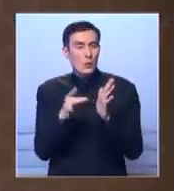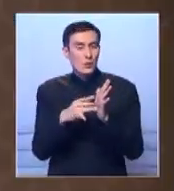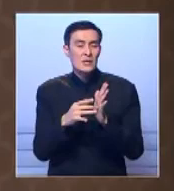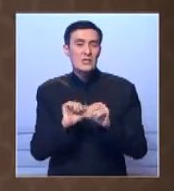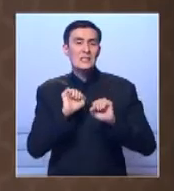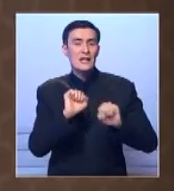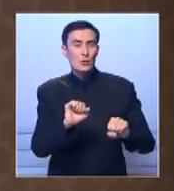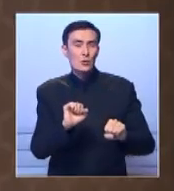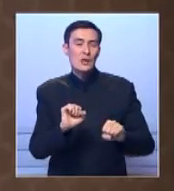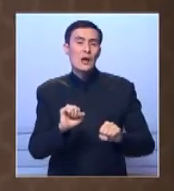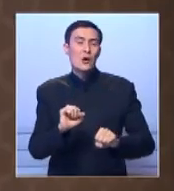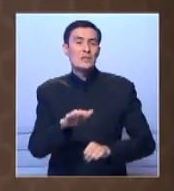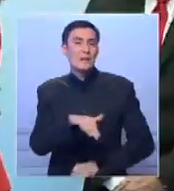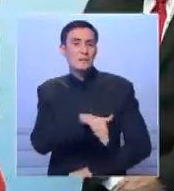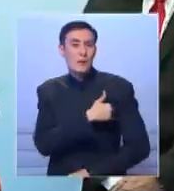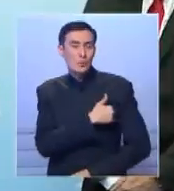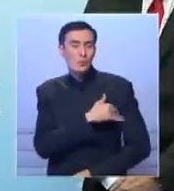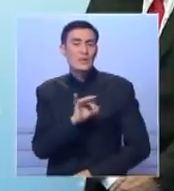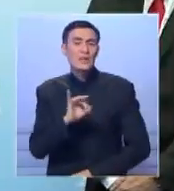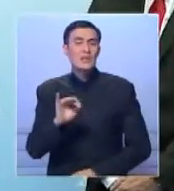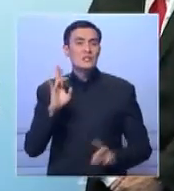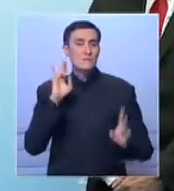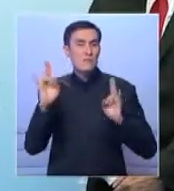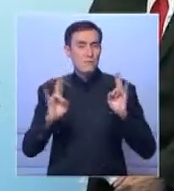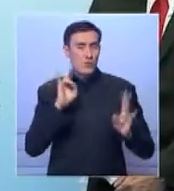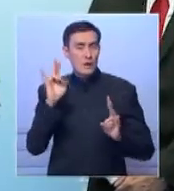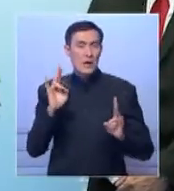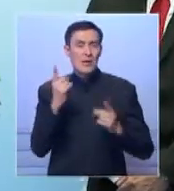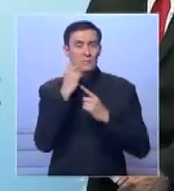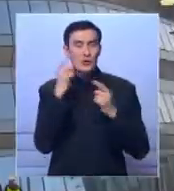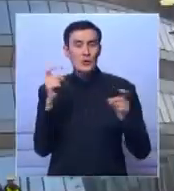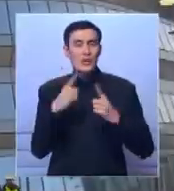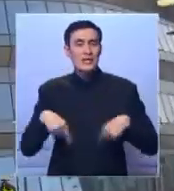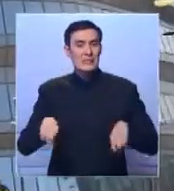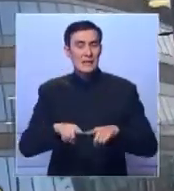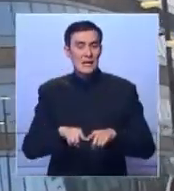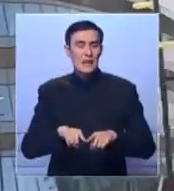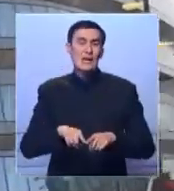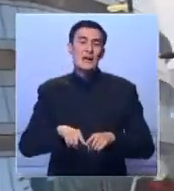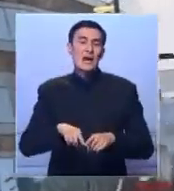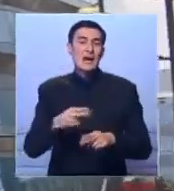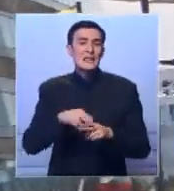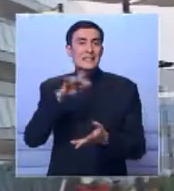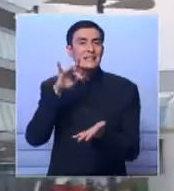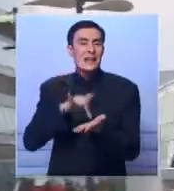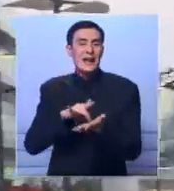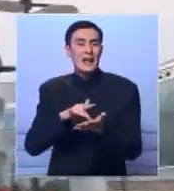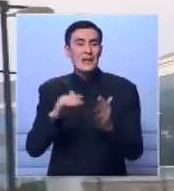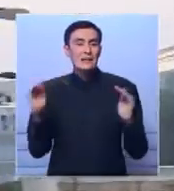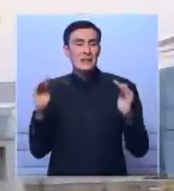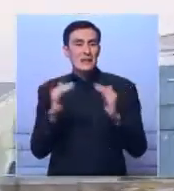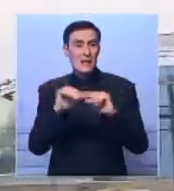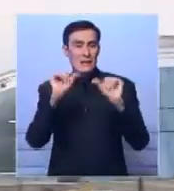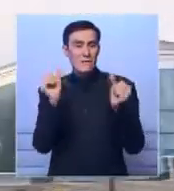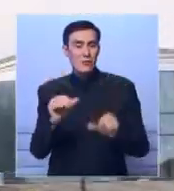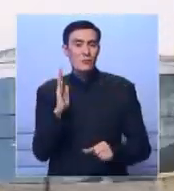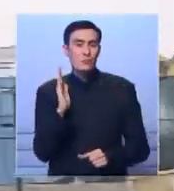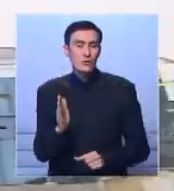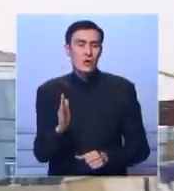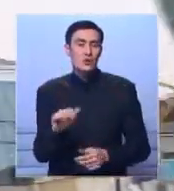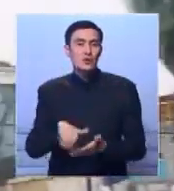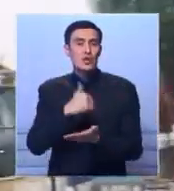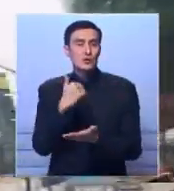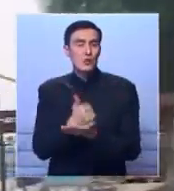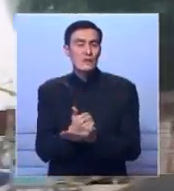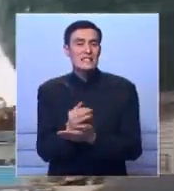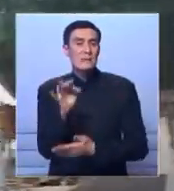здание от внешней температуры и звука. Как отмечают организаторы, центральное здание станет образцовым проектом,